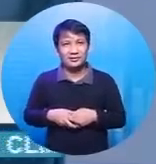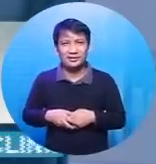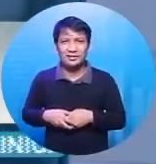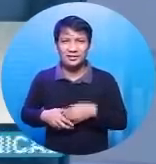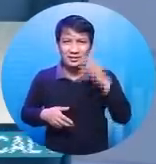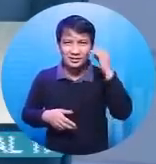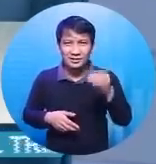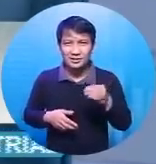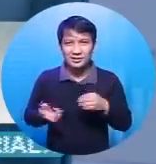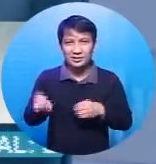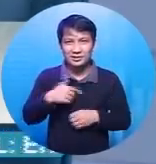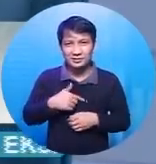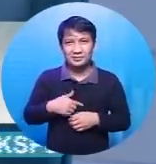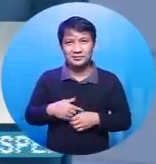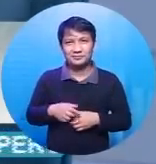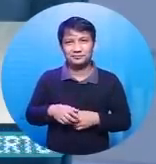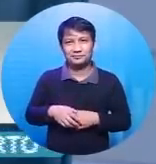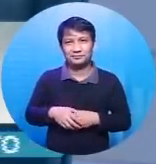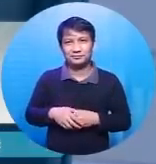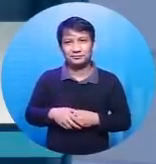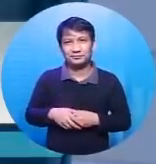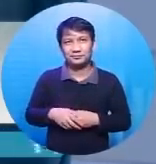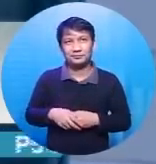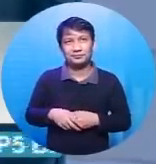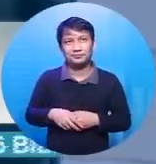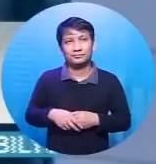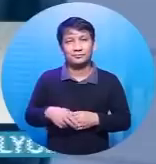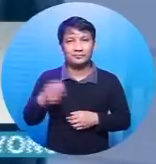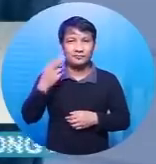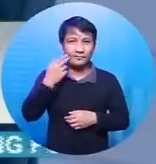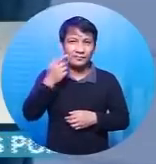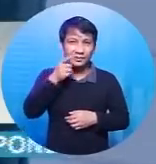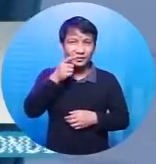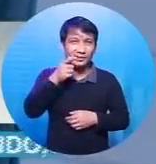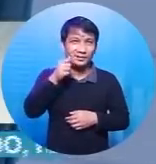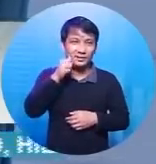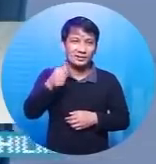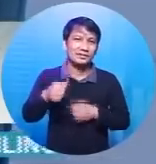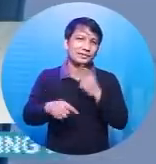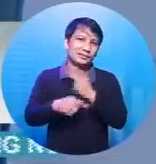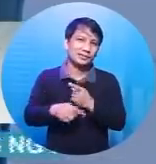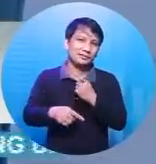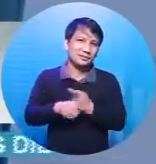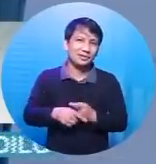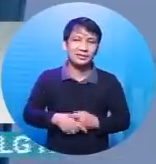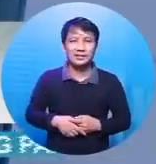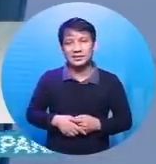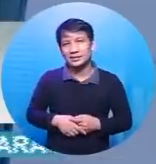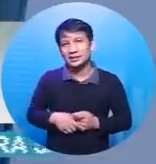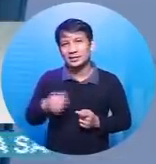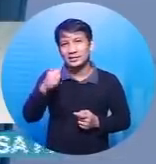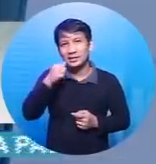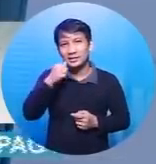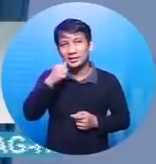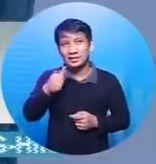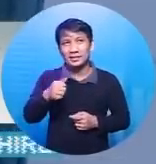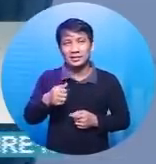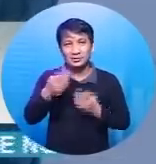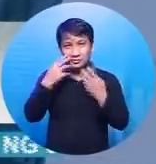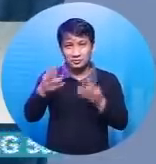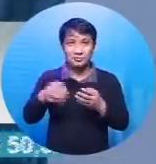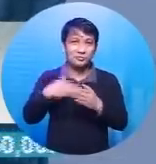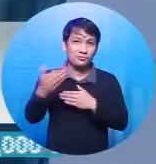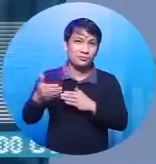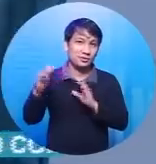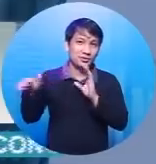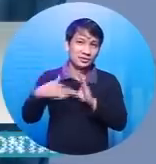Anong pangalan mo muna? Karen Abalo, sinabi niya. Okay. Yes, yes. Okay, panoorin natin yung video